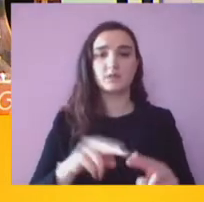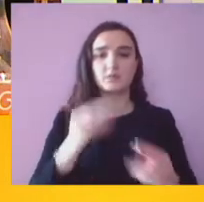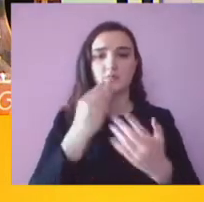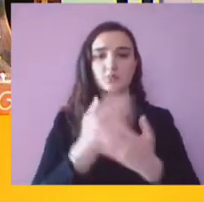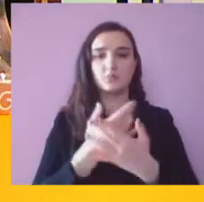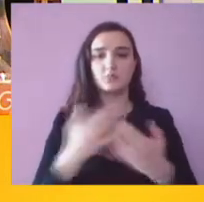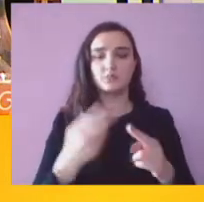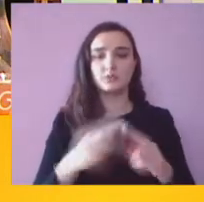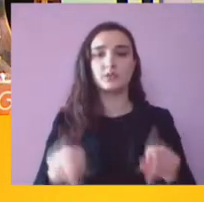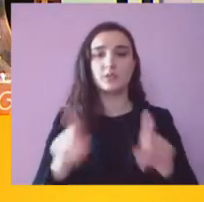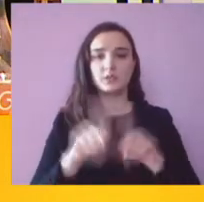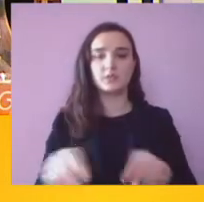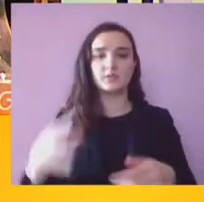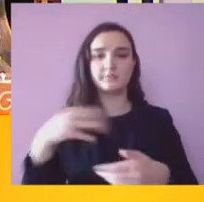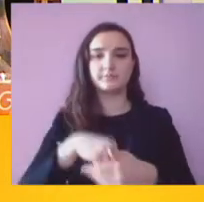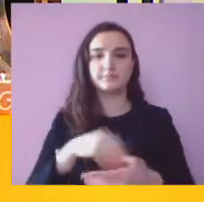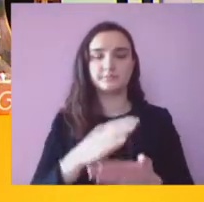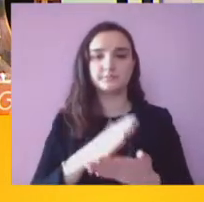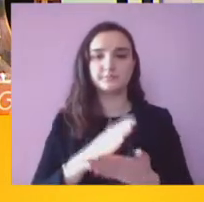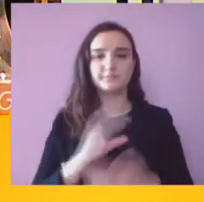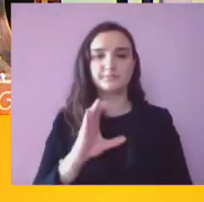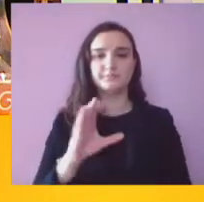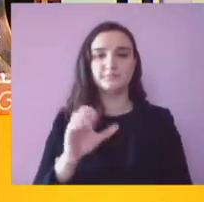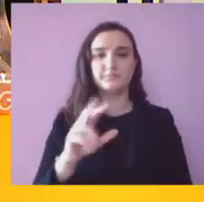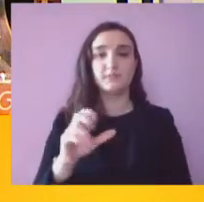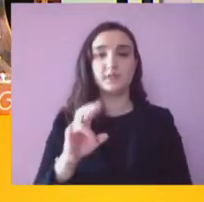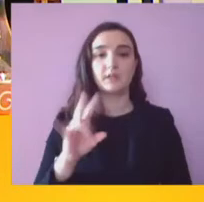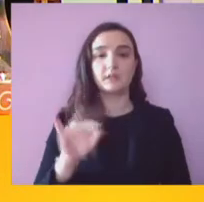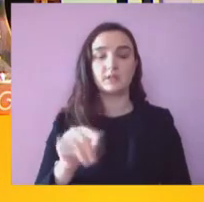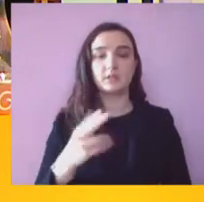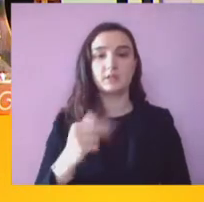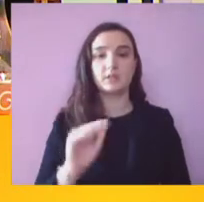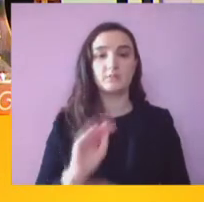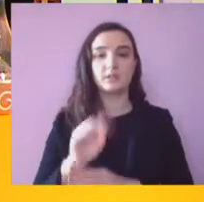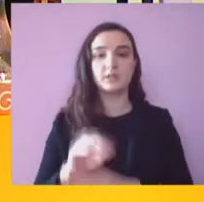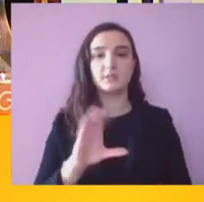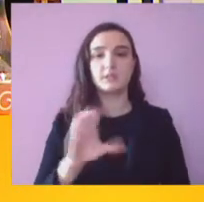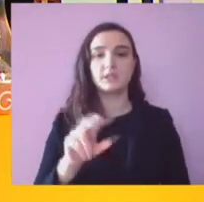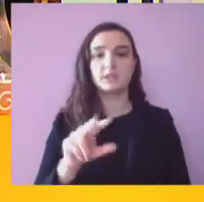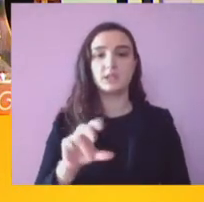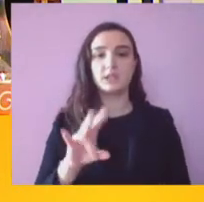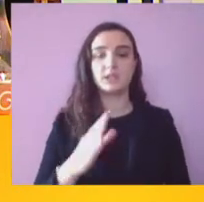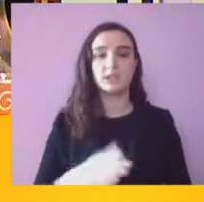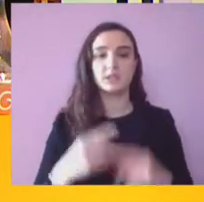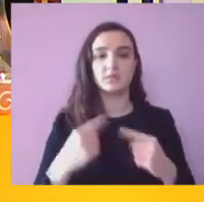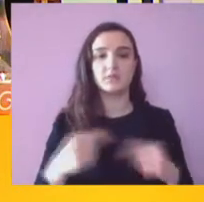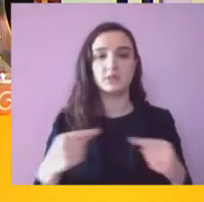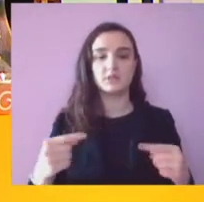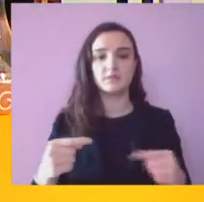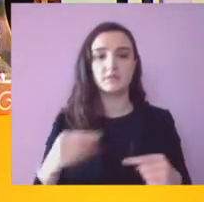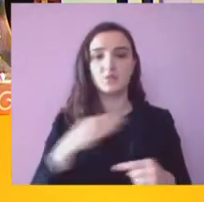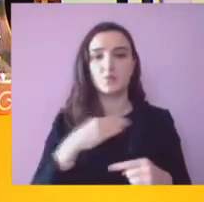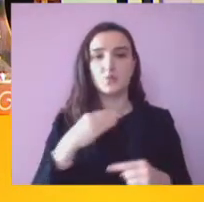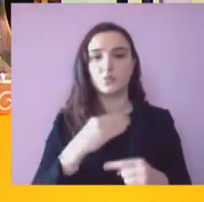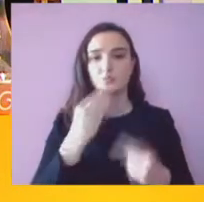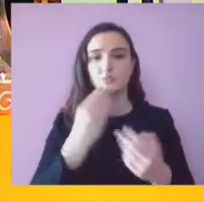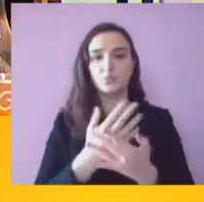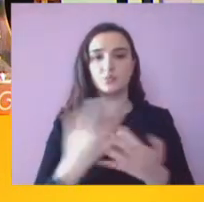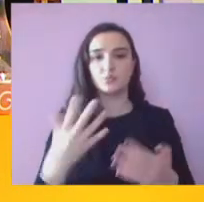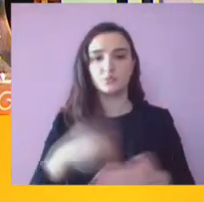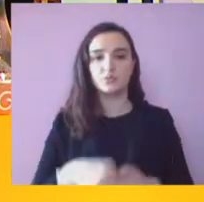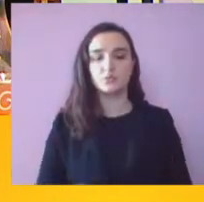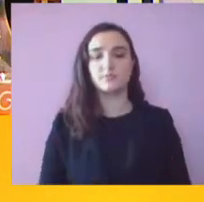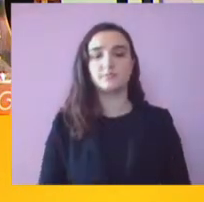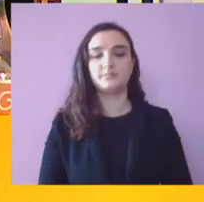ასევე შეიცავს სელენს. და დამატებით, სელენი არის სხვადასხვა სახის ხორცპროდუქტში,